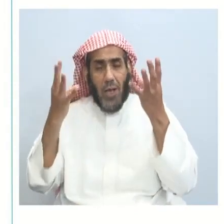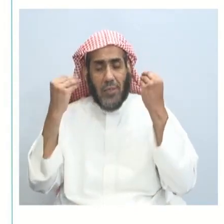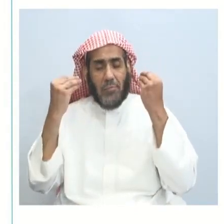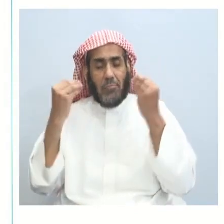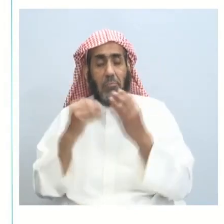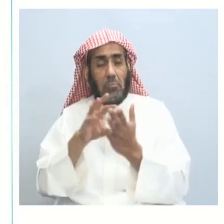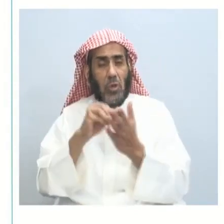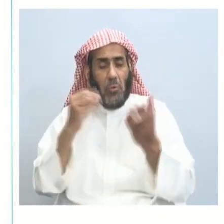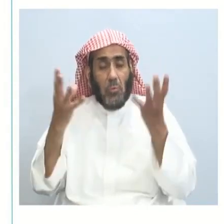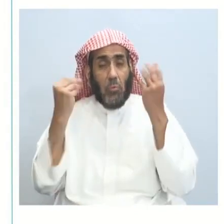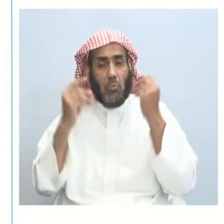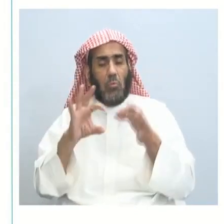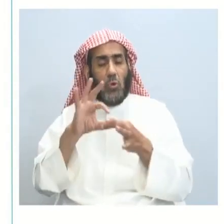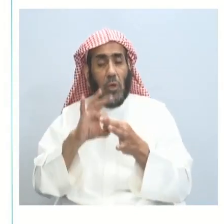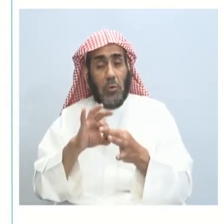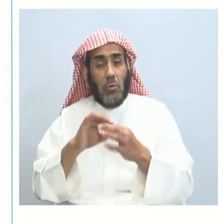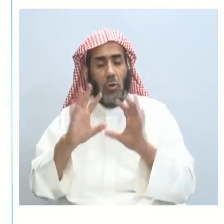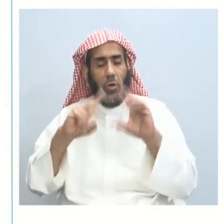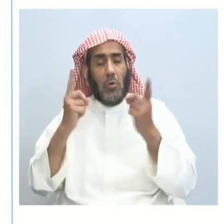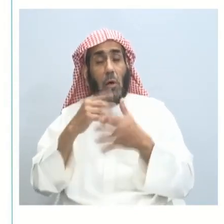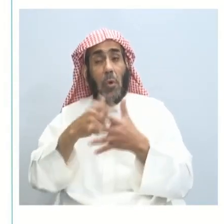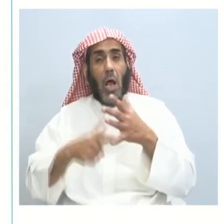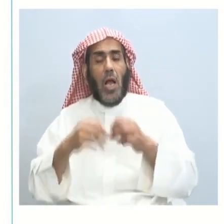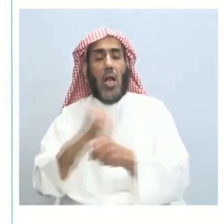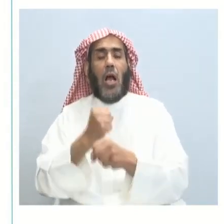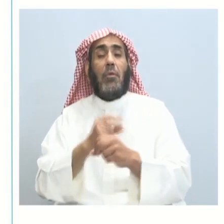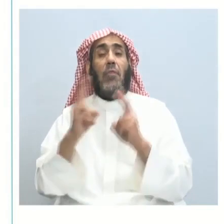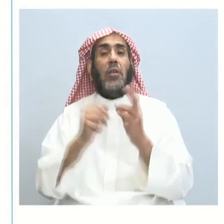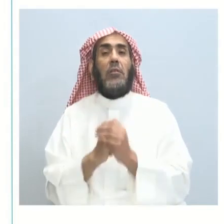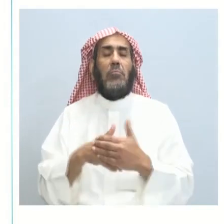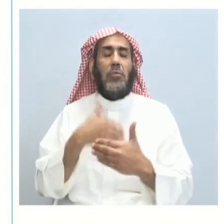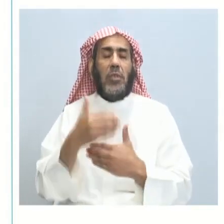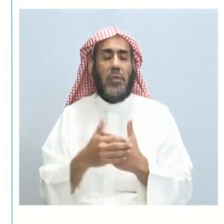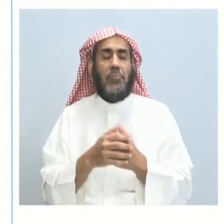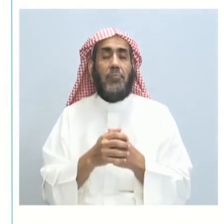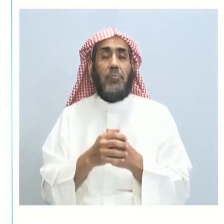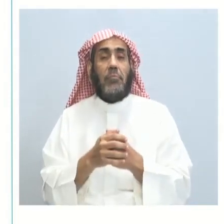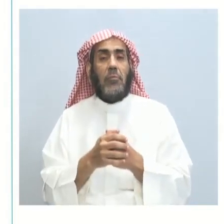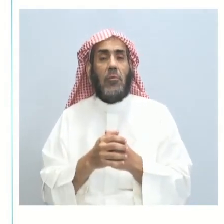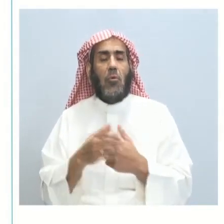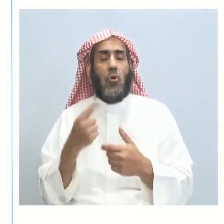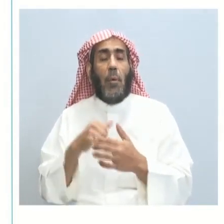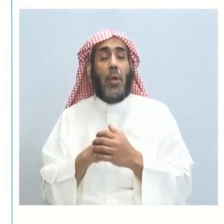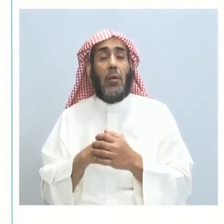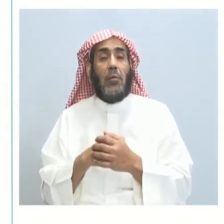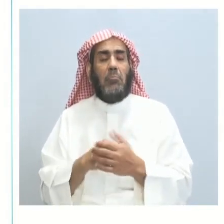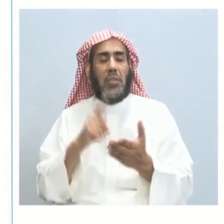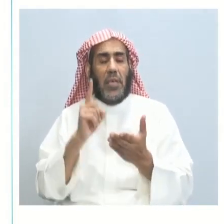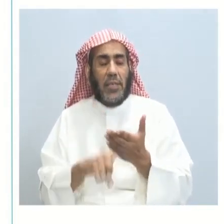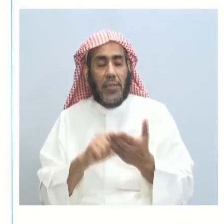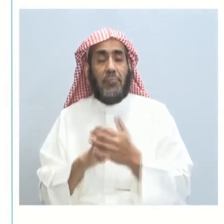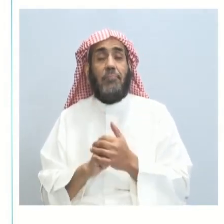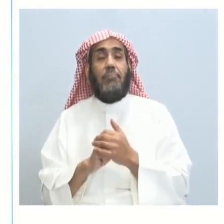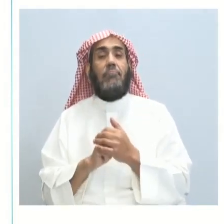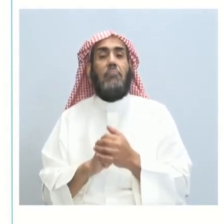او جمع المعلومات مرتبط به جميع مراحل اقامه الفعاليه وبالتالي حينما نلبي بالتاكيد